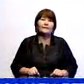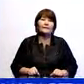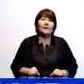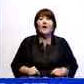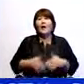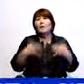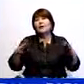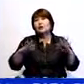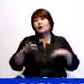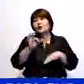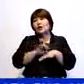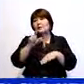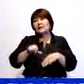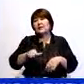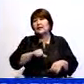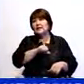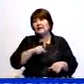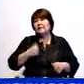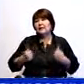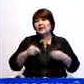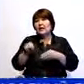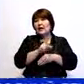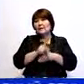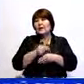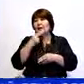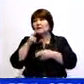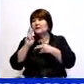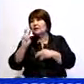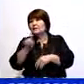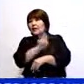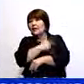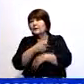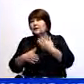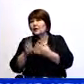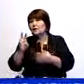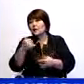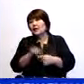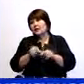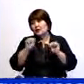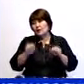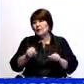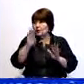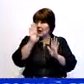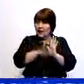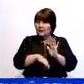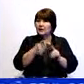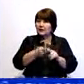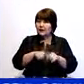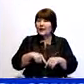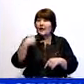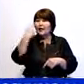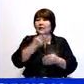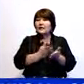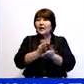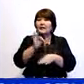В большинстве случаев больные занимаются самолечением, не обращаются за медицинской помощью. Это может привести к осложнениям, а для лиц с